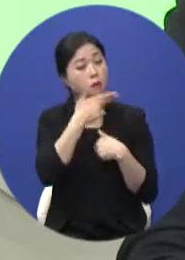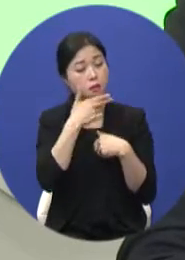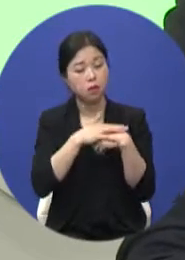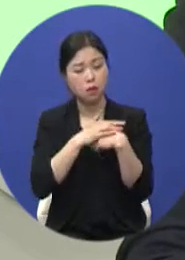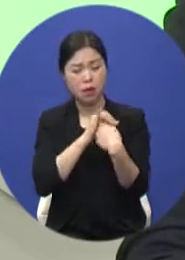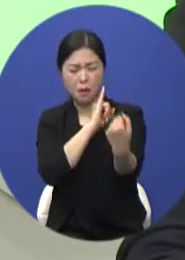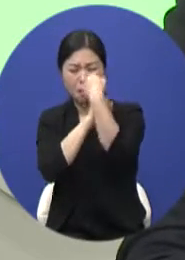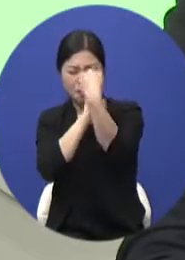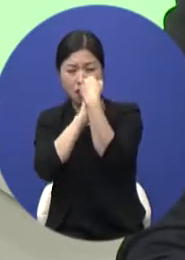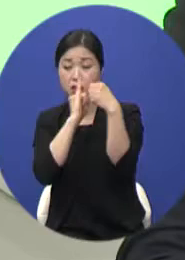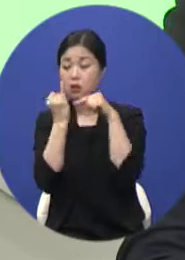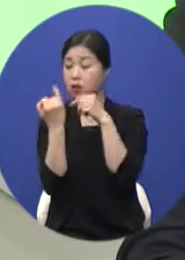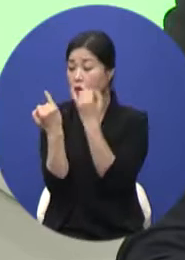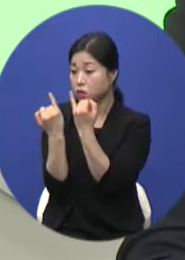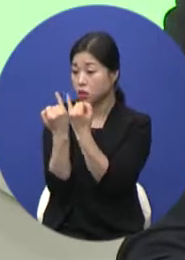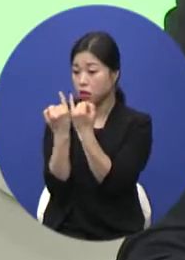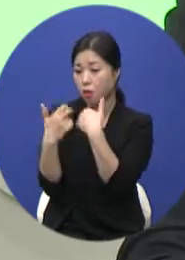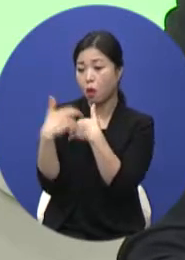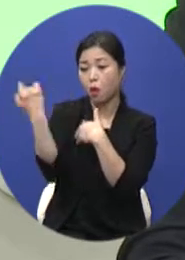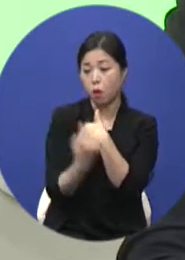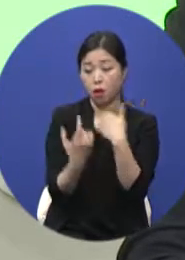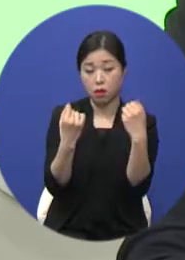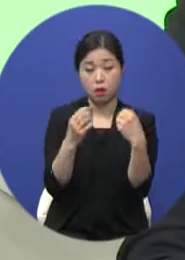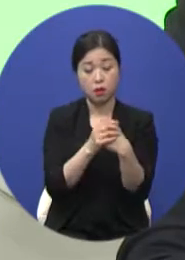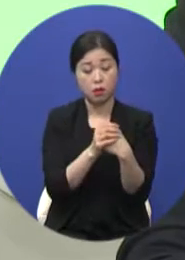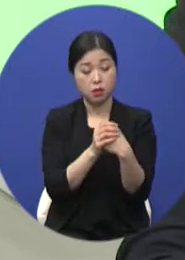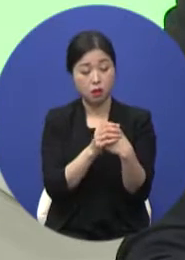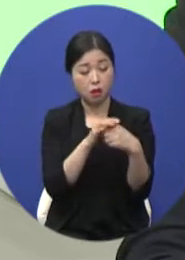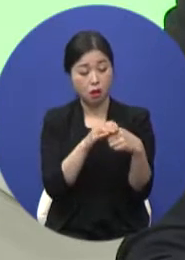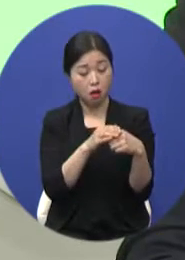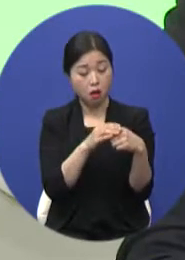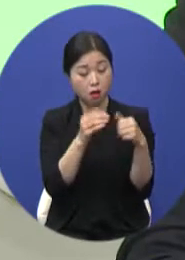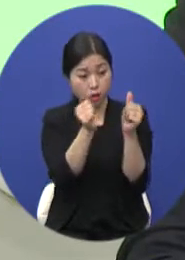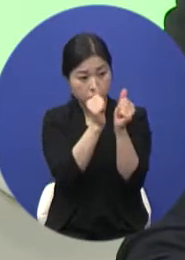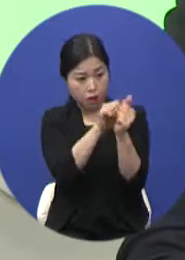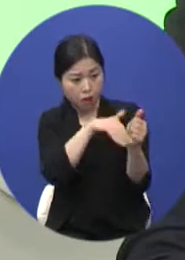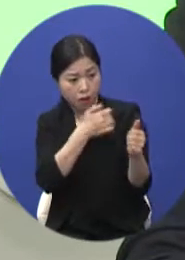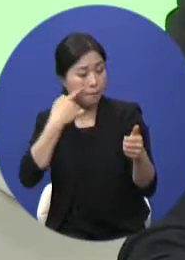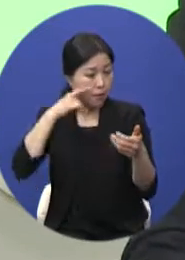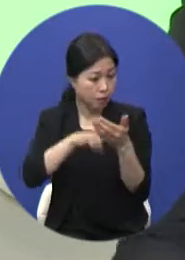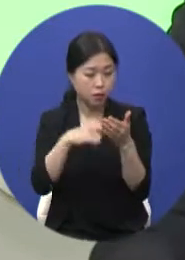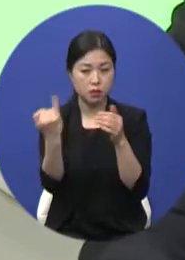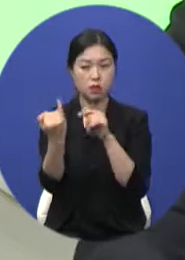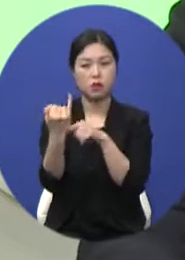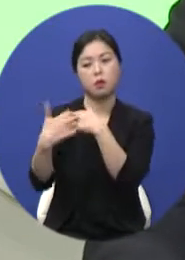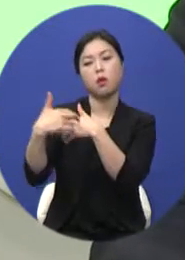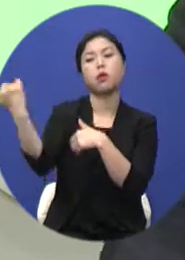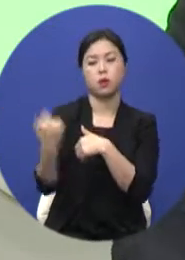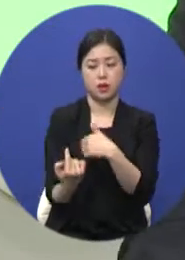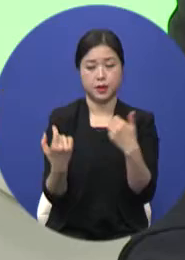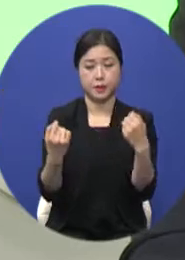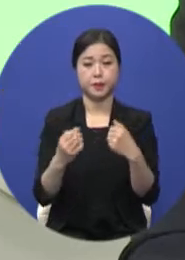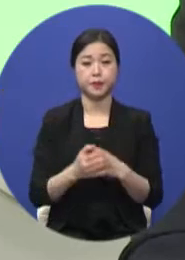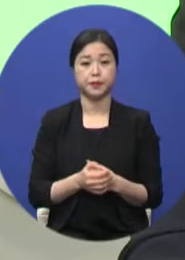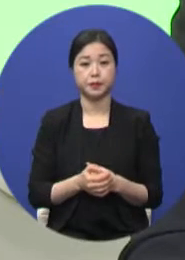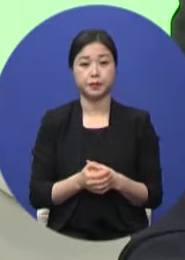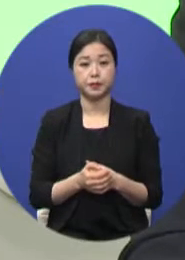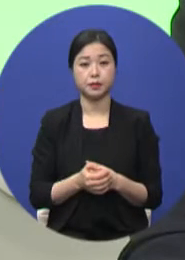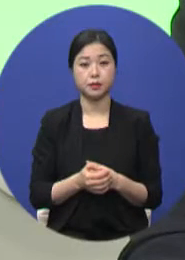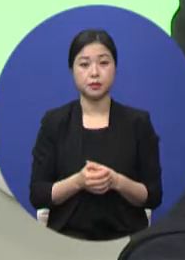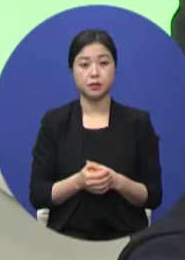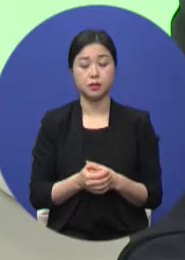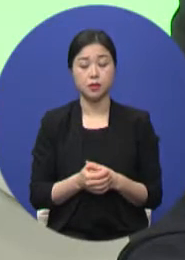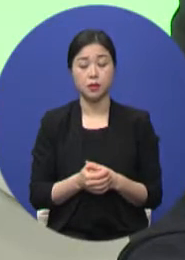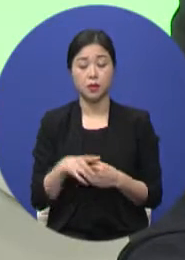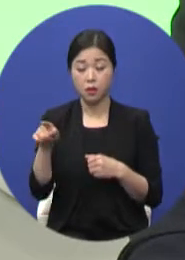아내가 병원을 찾듯이 남편의 외도를 발견하신 부인들이 다 병원을 찾으시거든요. 그러면 같이